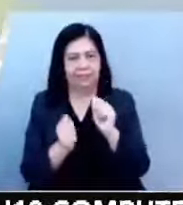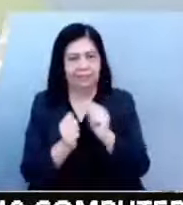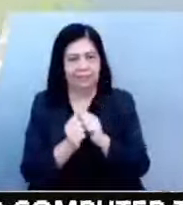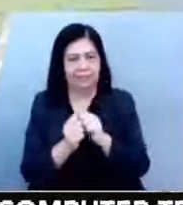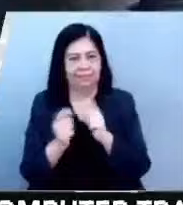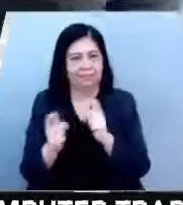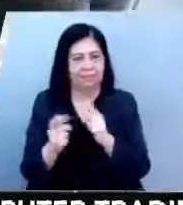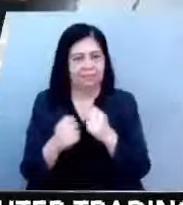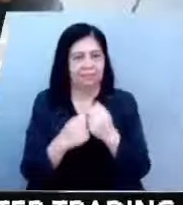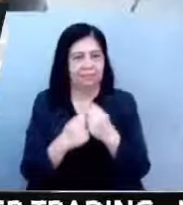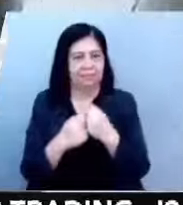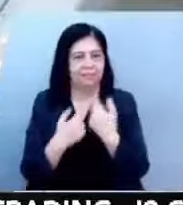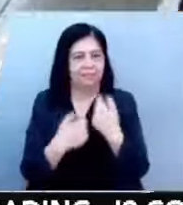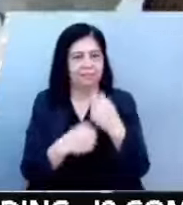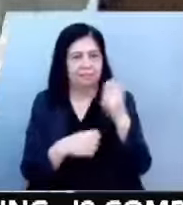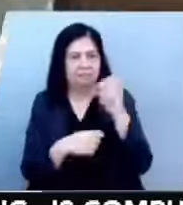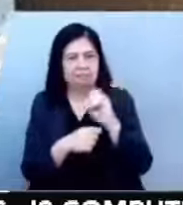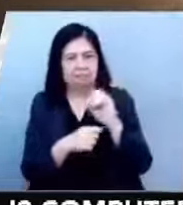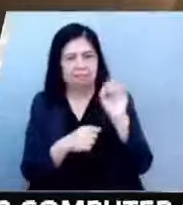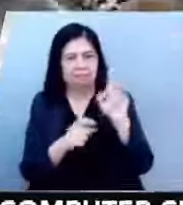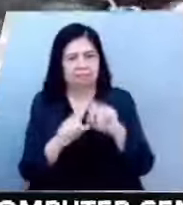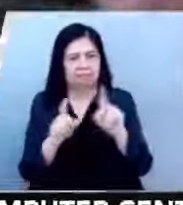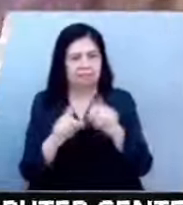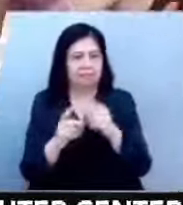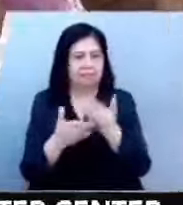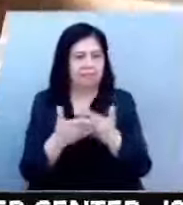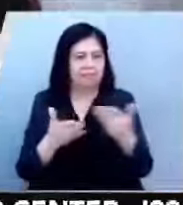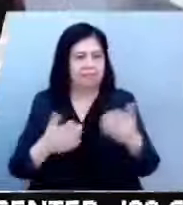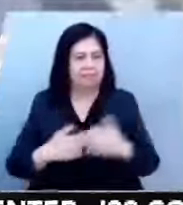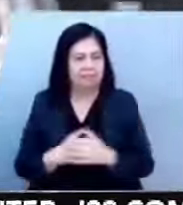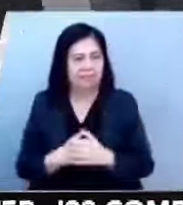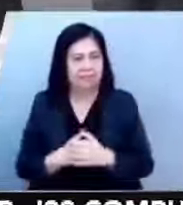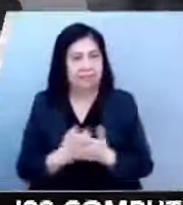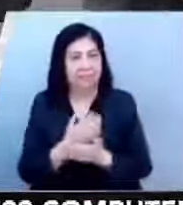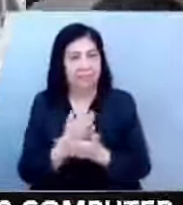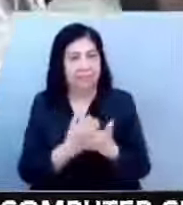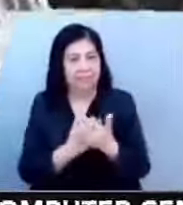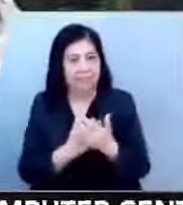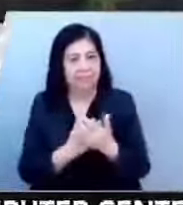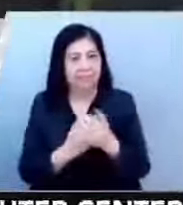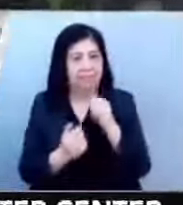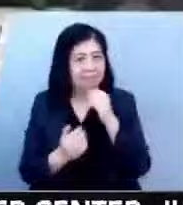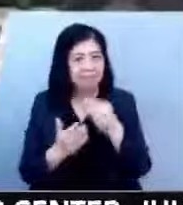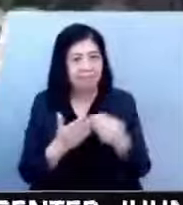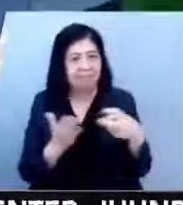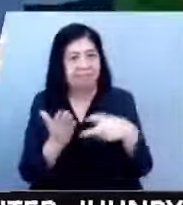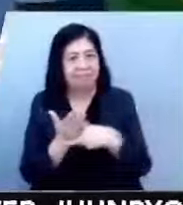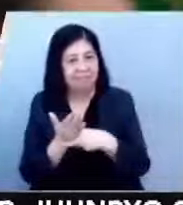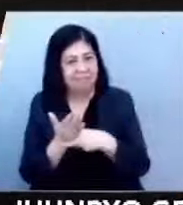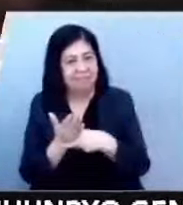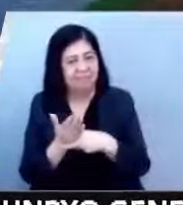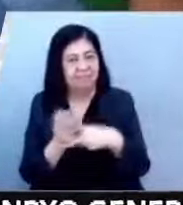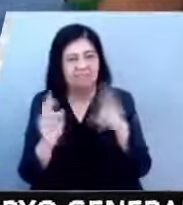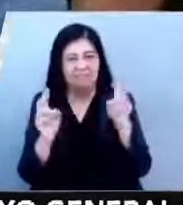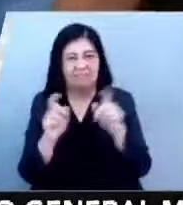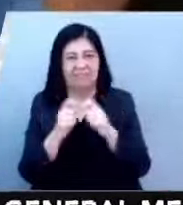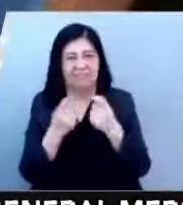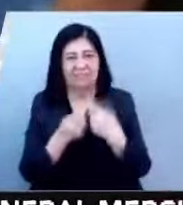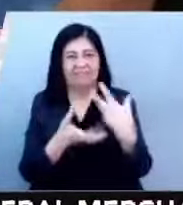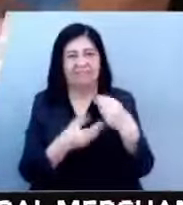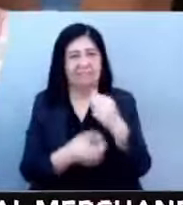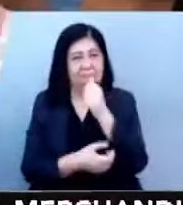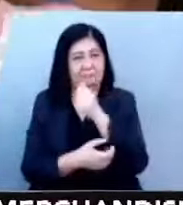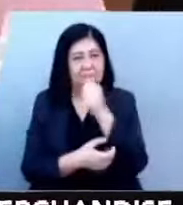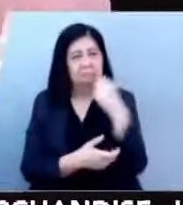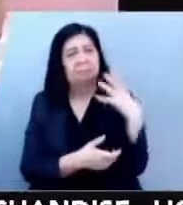GOT7 lightsticks at ilang concert merch. Ang ilan na hindi nakabili ng tickets o team labas, nakaabang na makasilipan